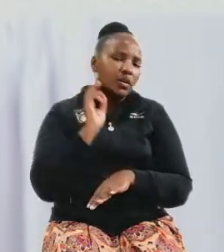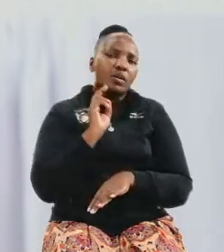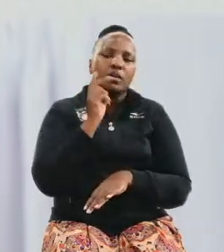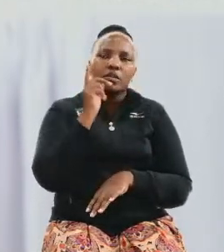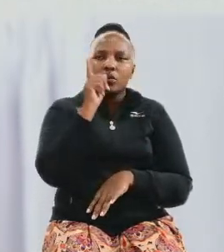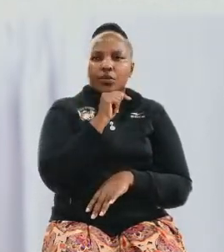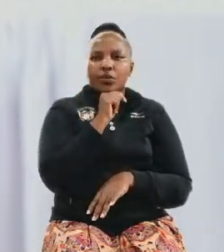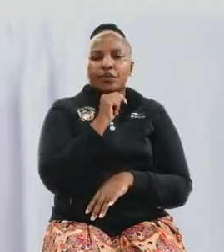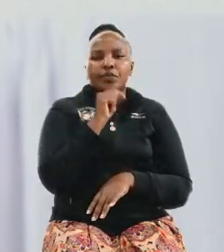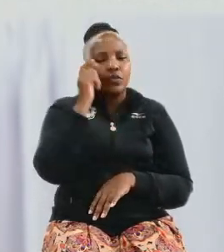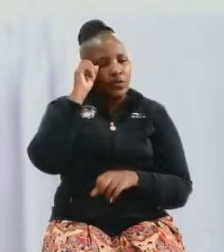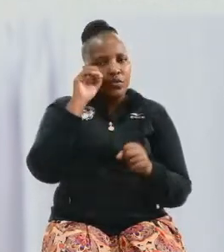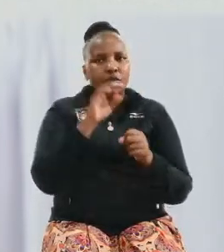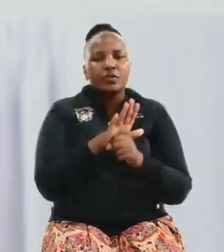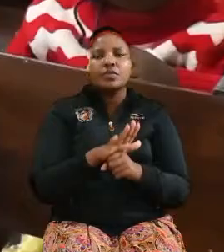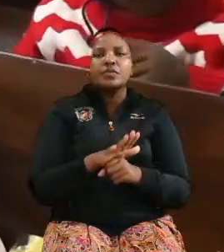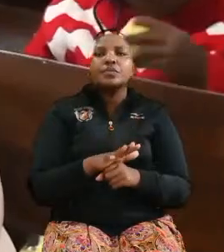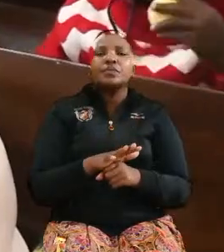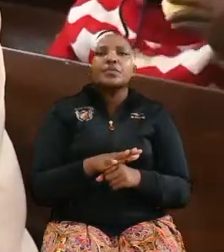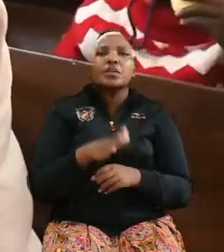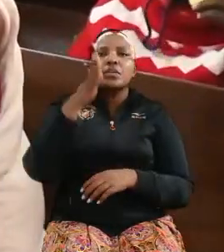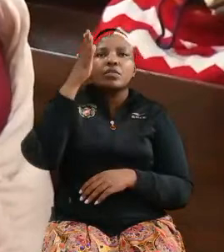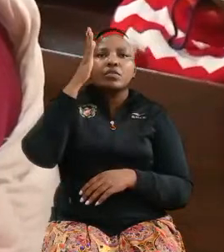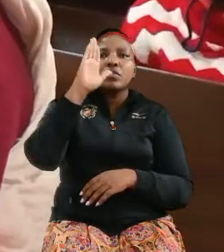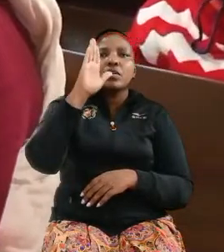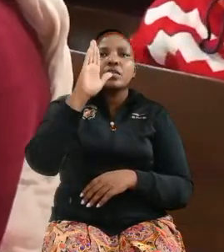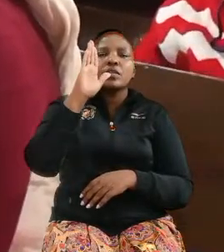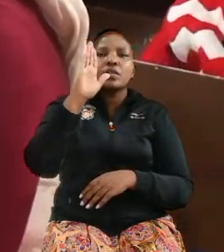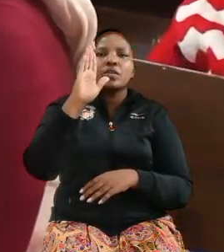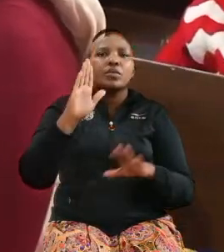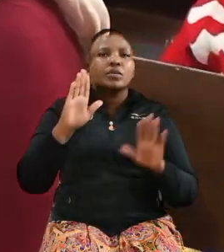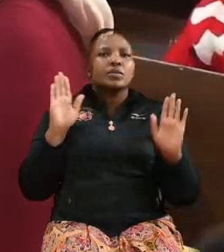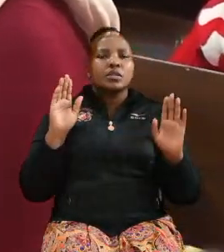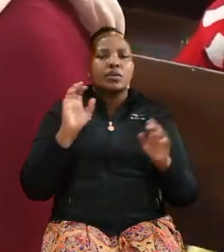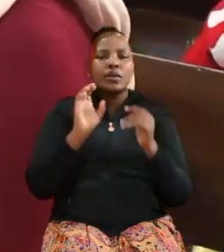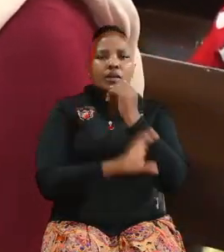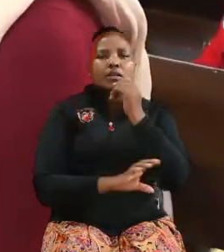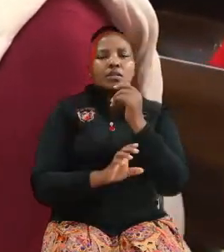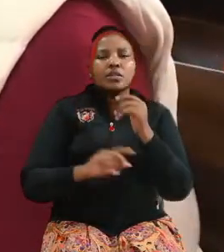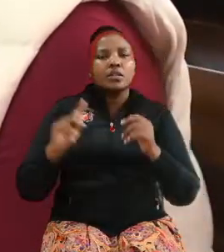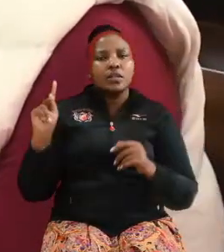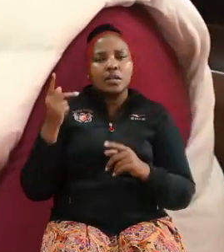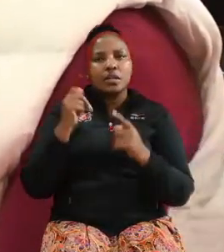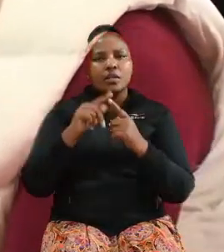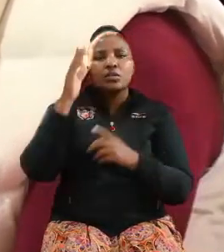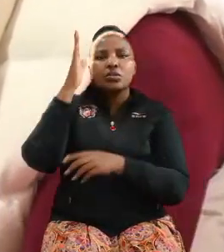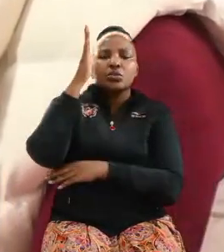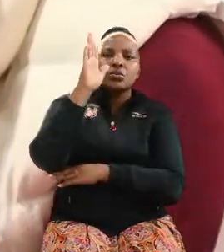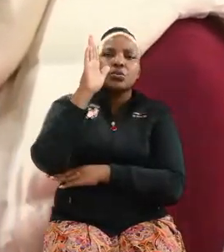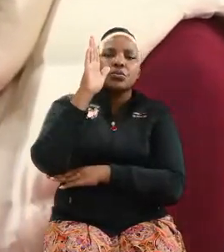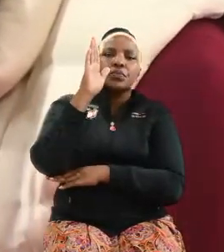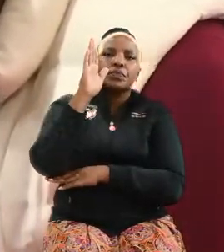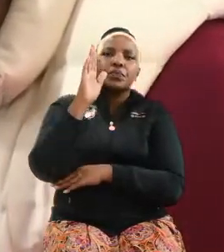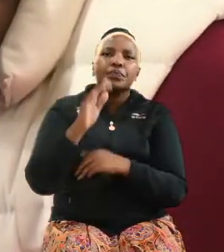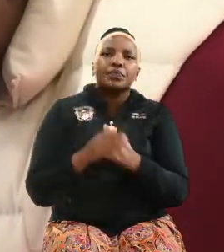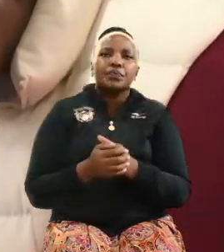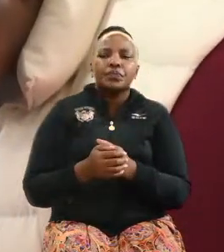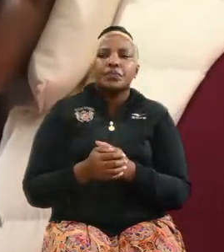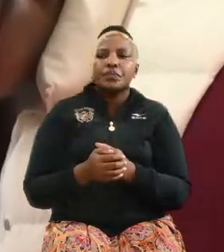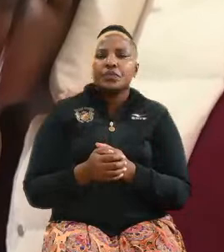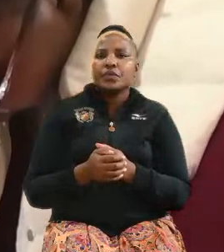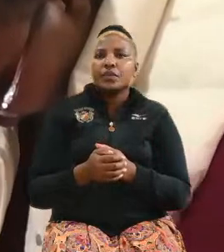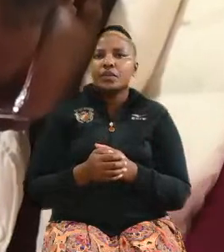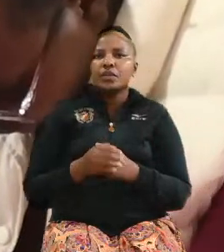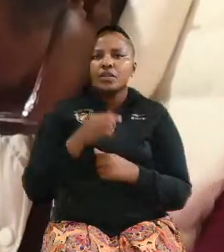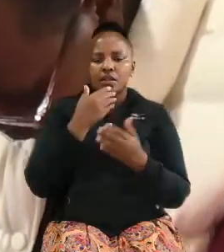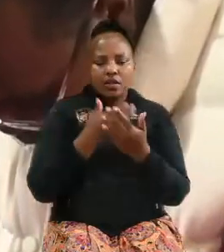kuwa wewe ni mwaminifu. Mfalume wa ajabu, tunataka kukabidhi nchi yetu ya Kenya Bwana mikononi mwako. Bwana, tunataka kusema